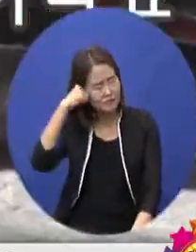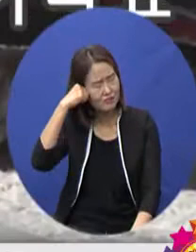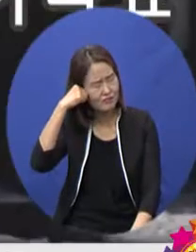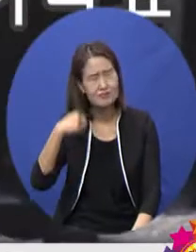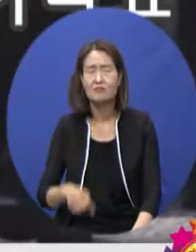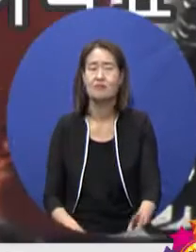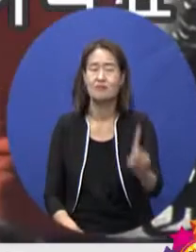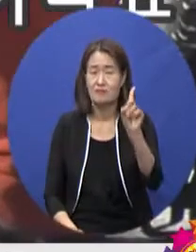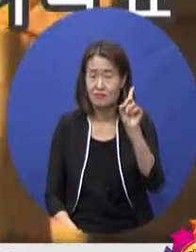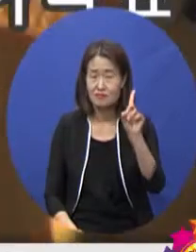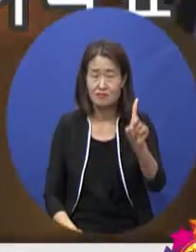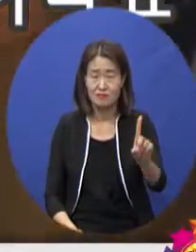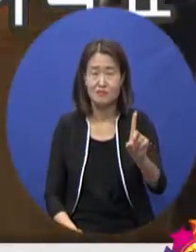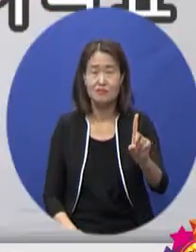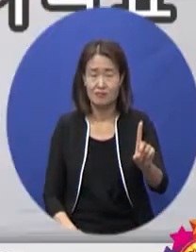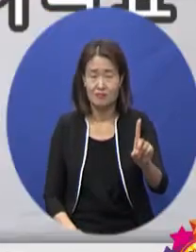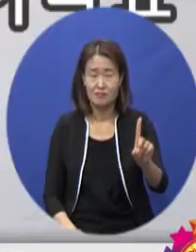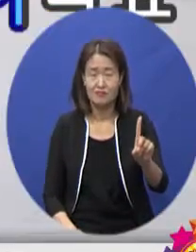느낌도 아나요?